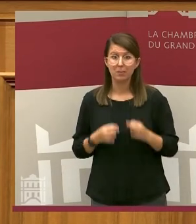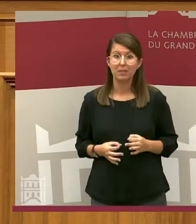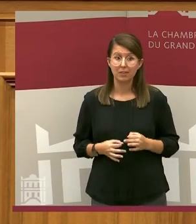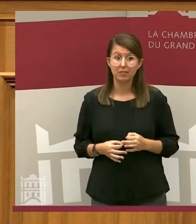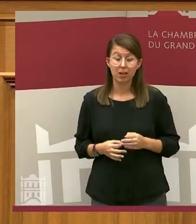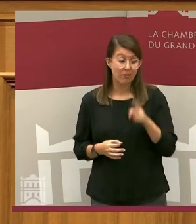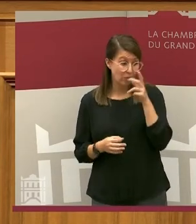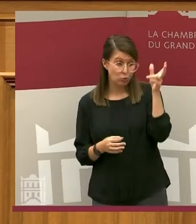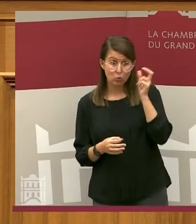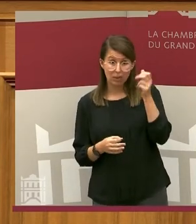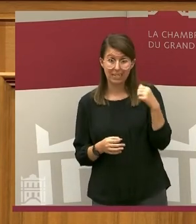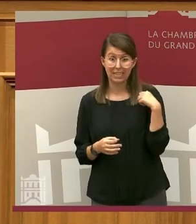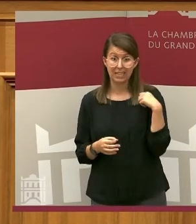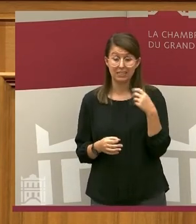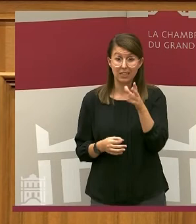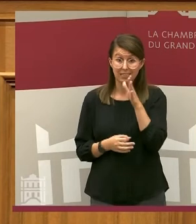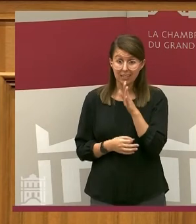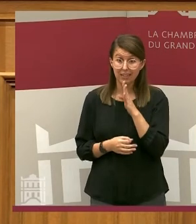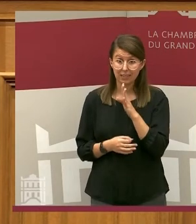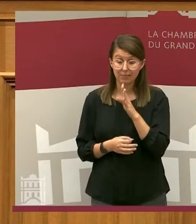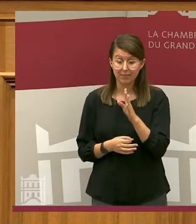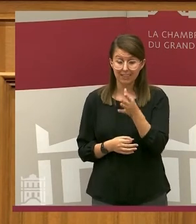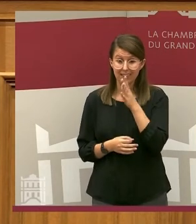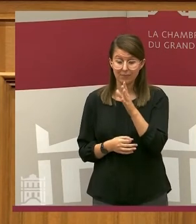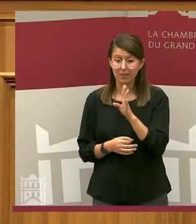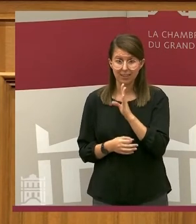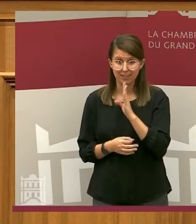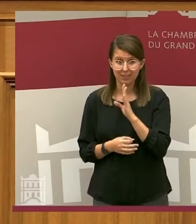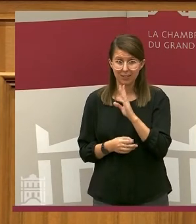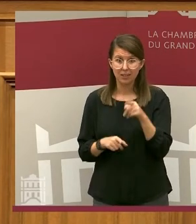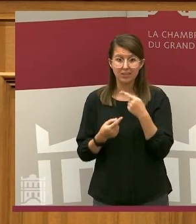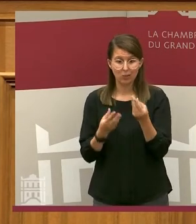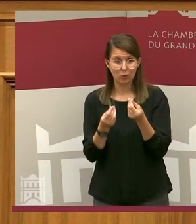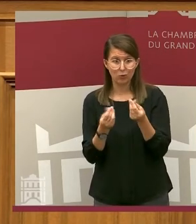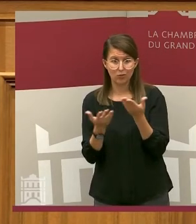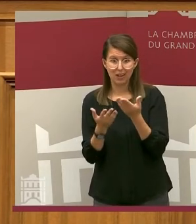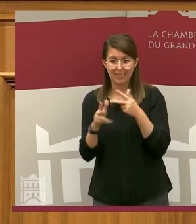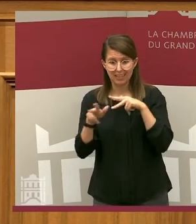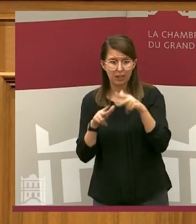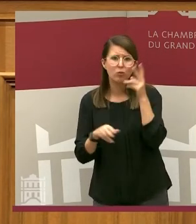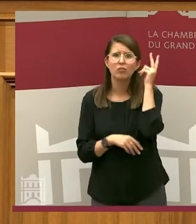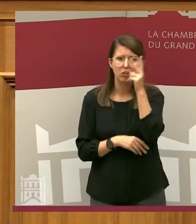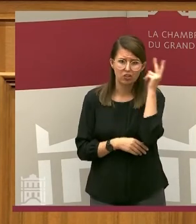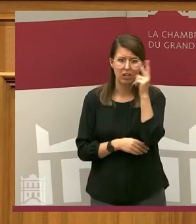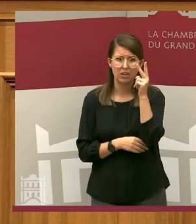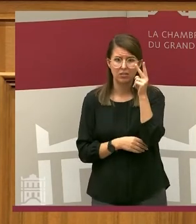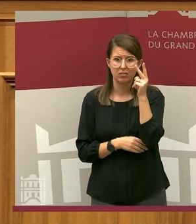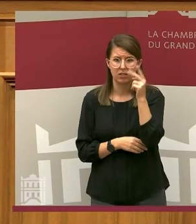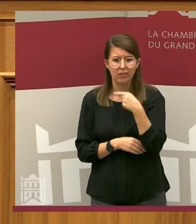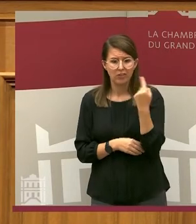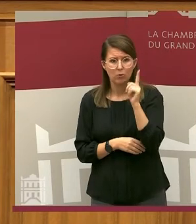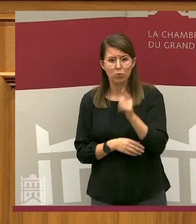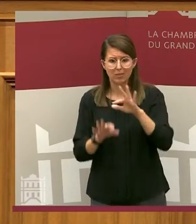gelauscht hat, dann hat er die Impression gehabt, dass diese Regierung verstanden hat, dass man unseren